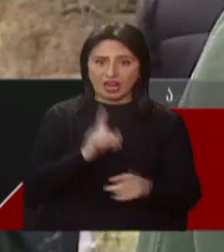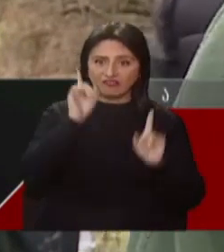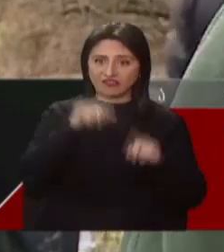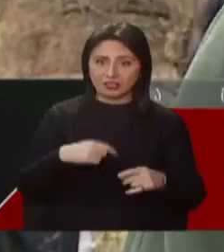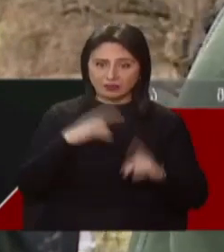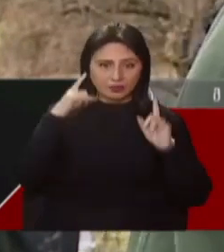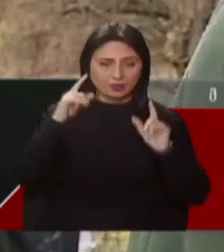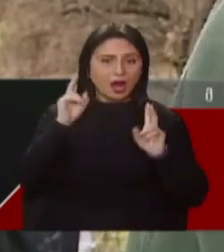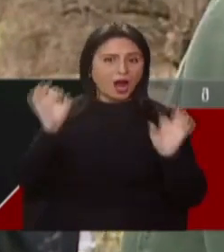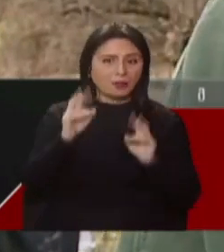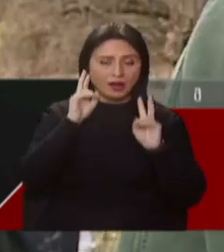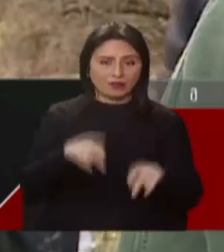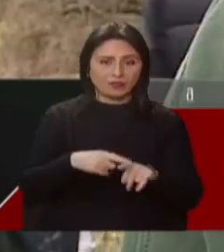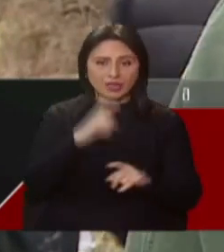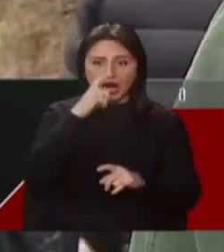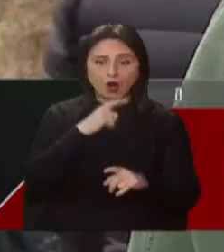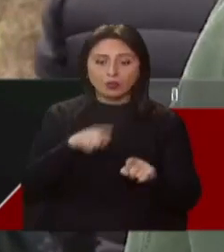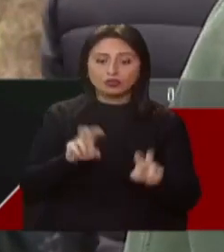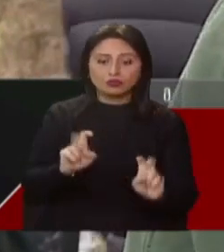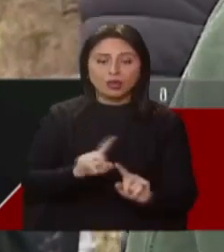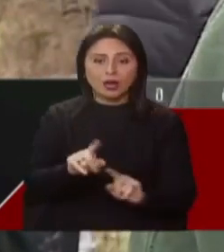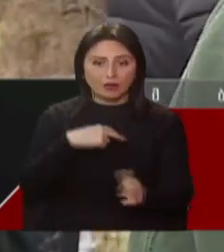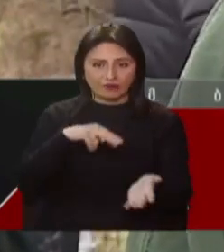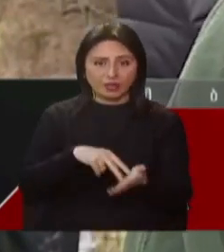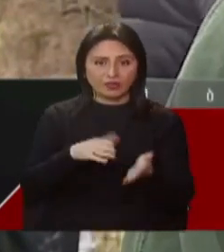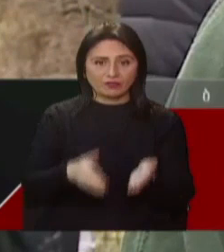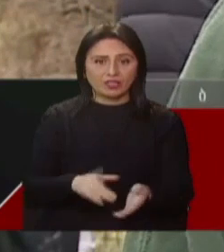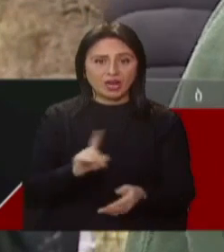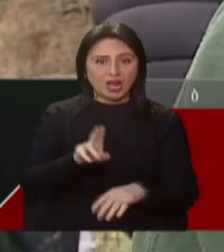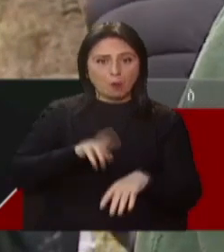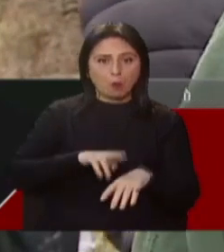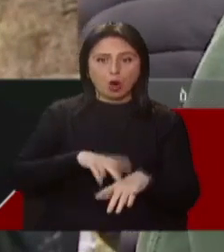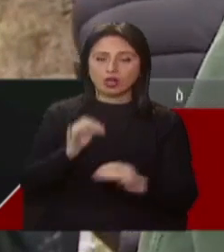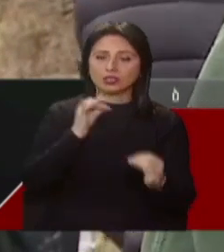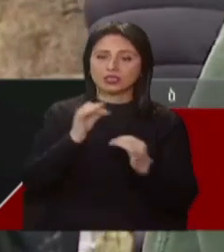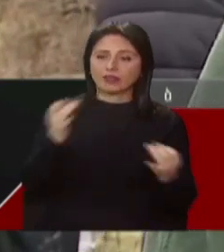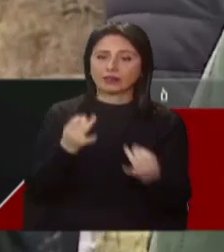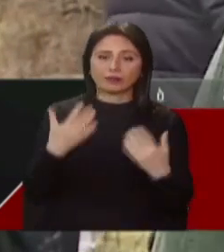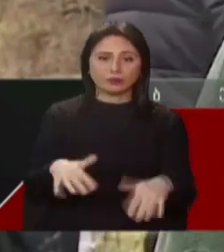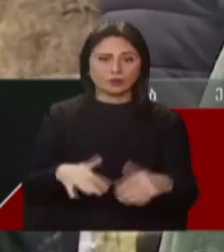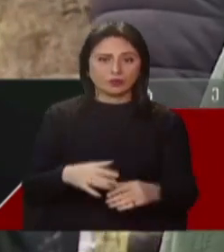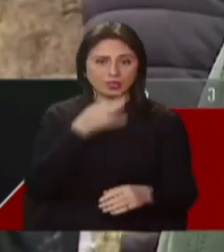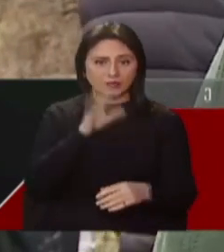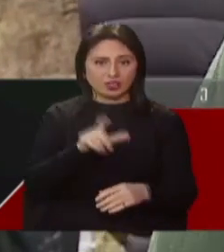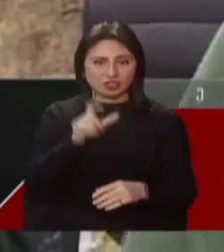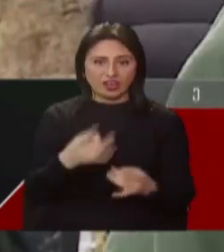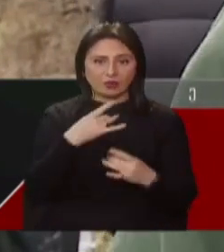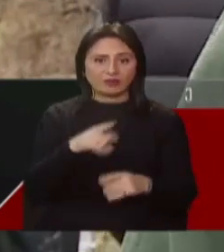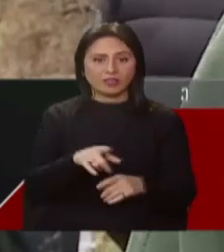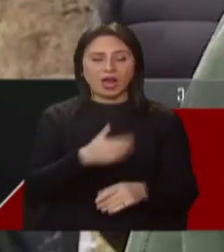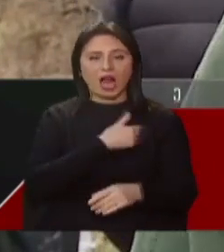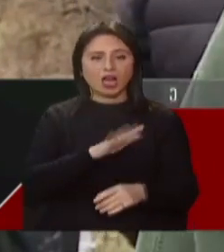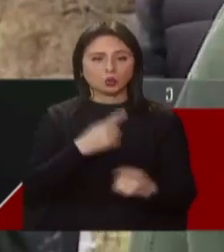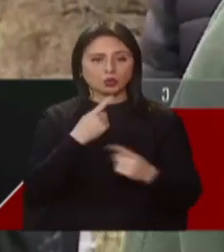ვიცით ჩვენც, არაფერი არ ვიცით. ფაქტობრივად გაუგებრობაში ვართ, გავართ აქ, რაღაც პოლიციასთან საუბრობენ რაღაცაზე, მე ის ადამიანები ჩვენ გვეუბნებიან, რომ აი არ